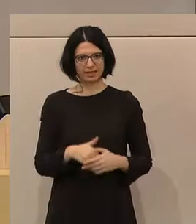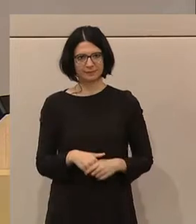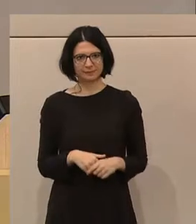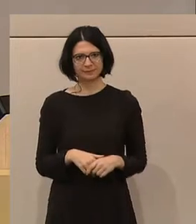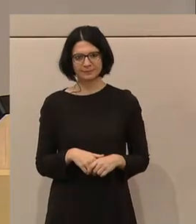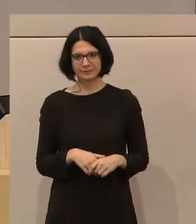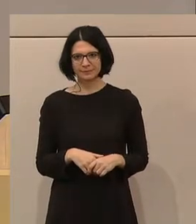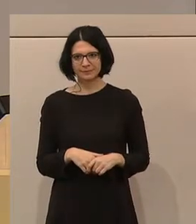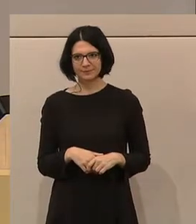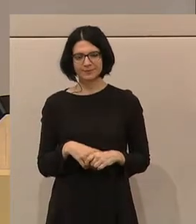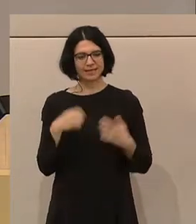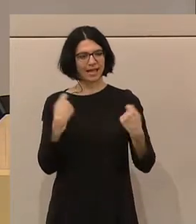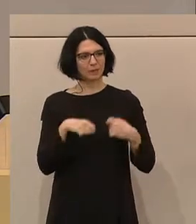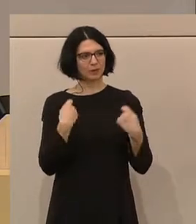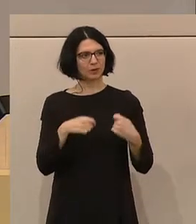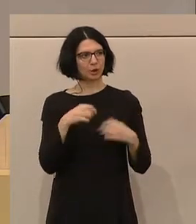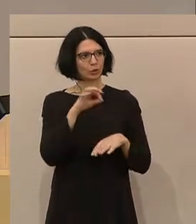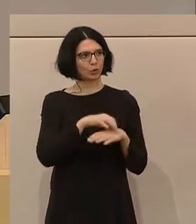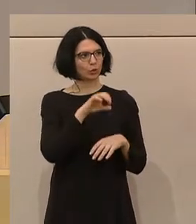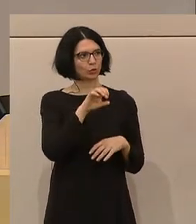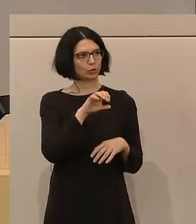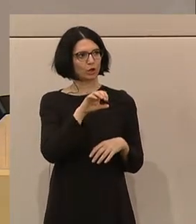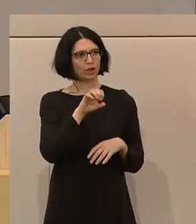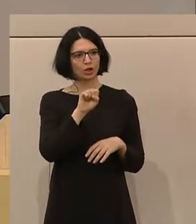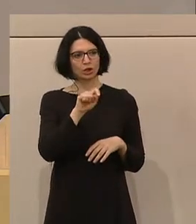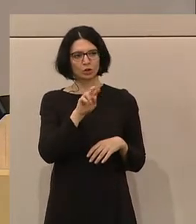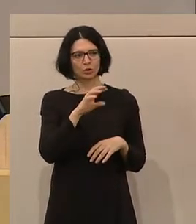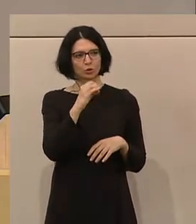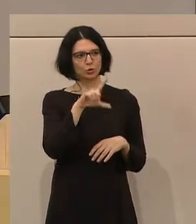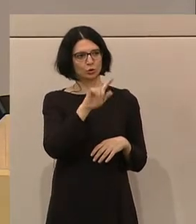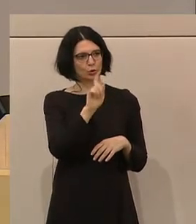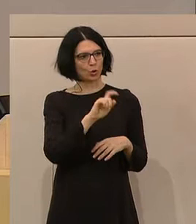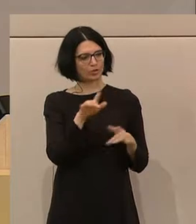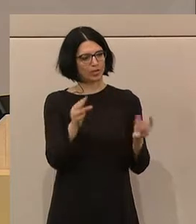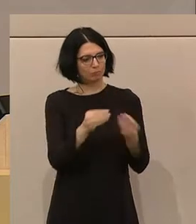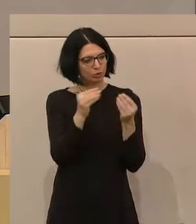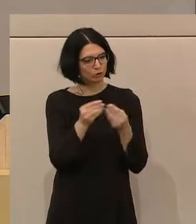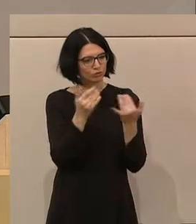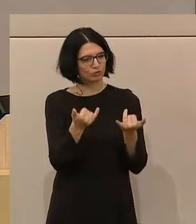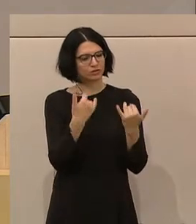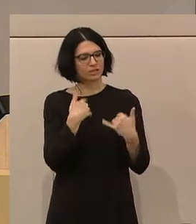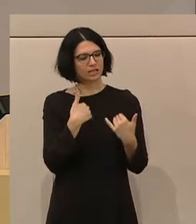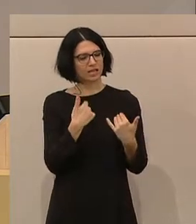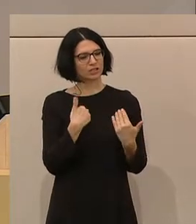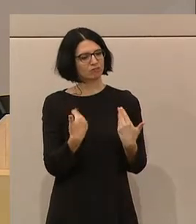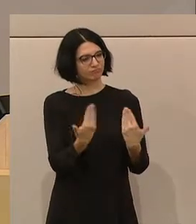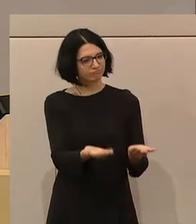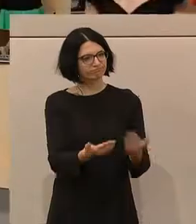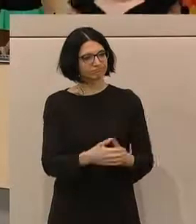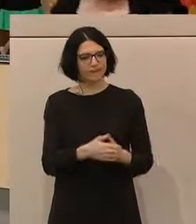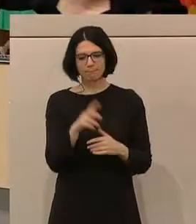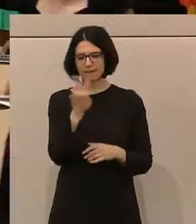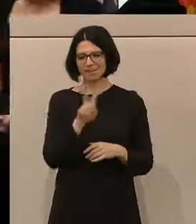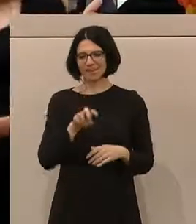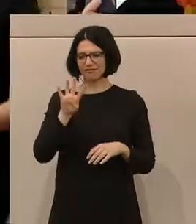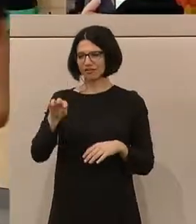in der kurzen Debatte, die von der SPÖ gefordert wurde, geht es um eine Anfragebeantwortung von Sozialministerin Beate Hartinger-Klein